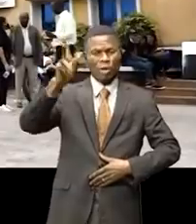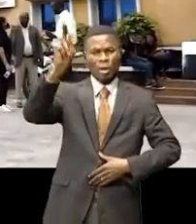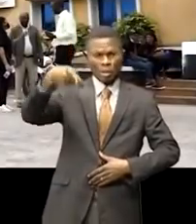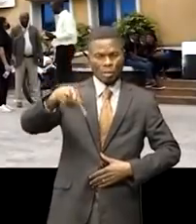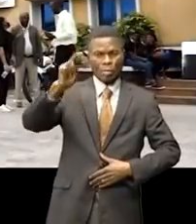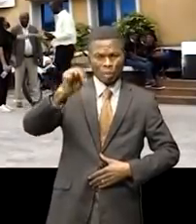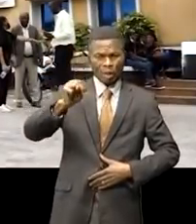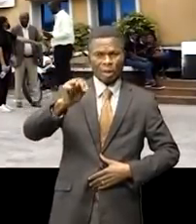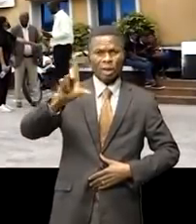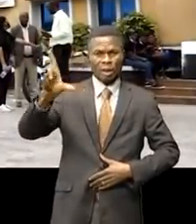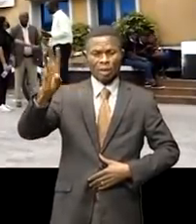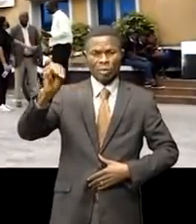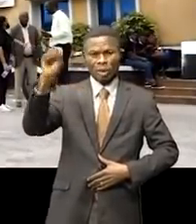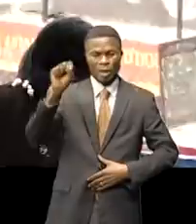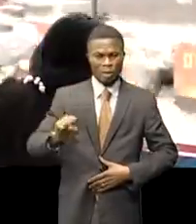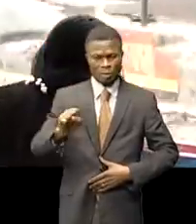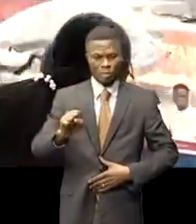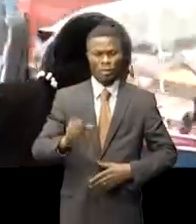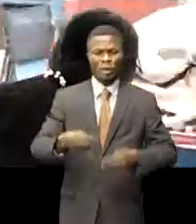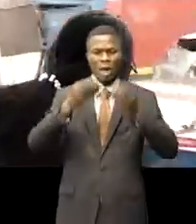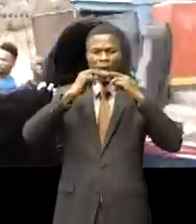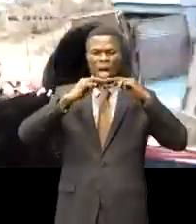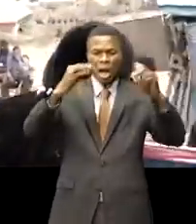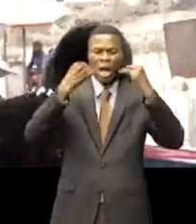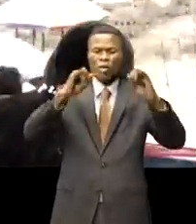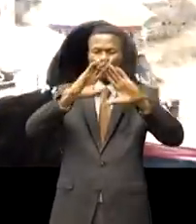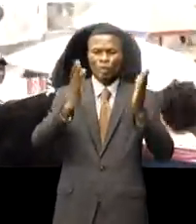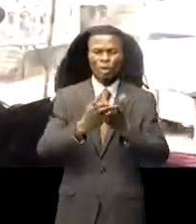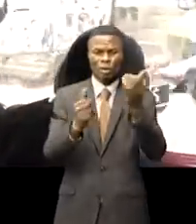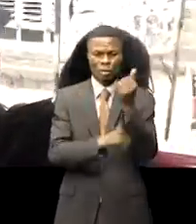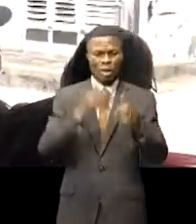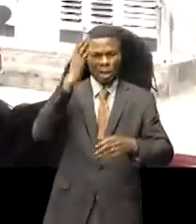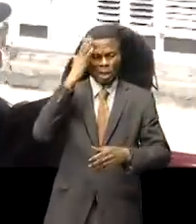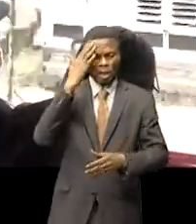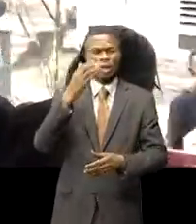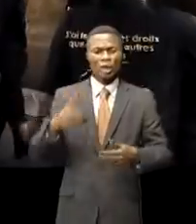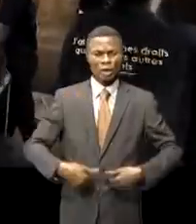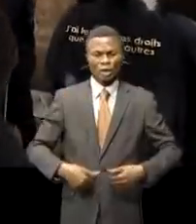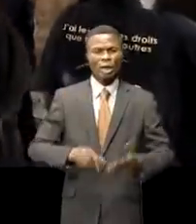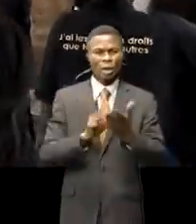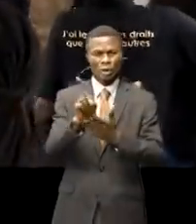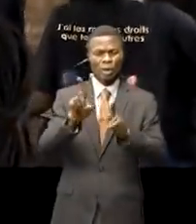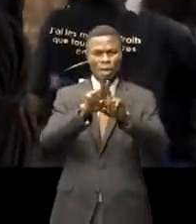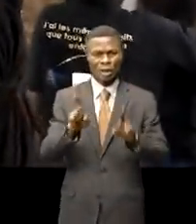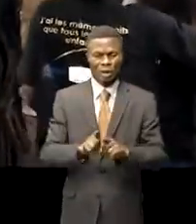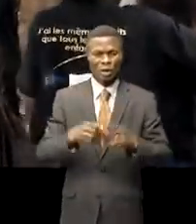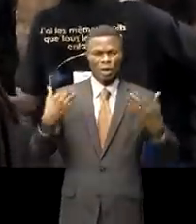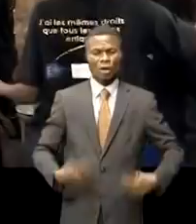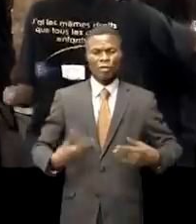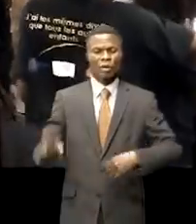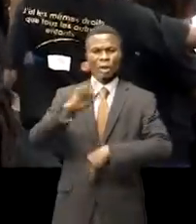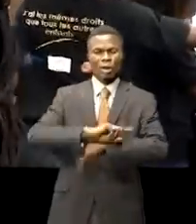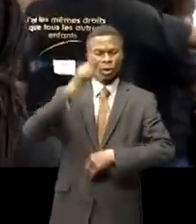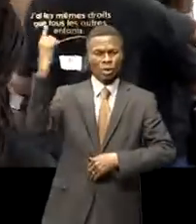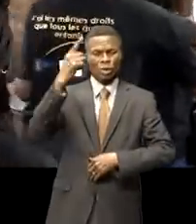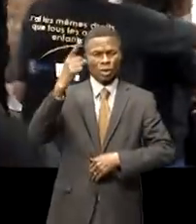une façon pour les raccords de transmettre des messages disant à faire connaître jeunes leur droit et de commémorer la journée du 12 ou